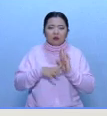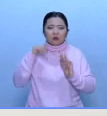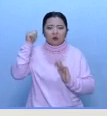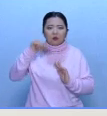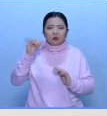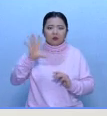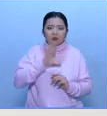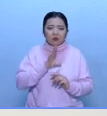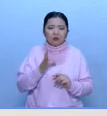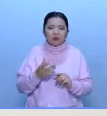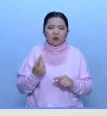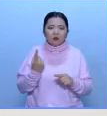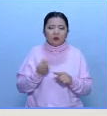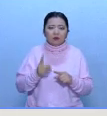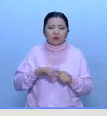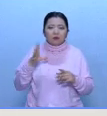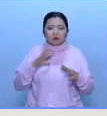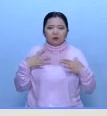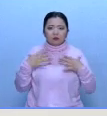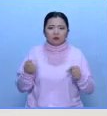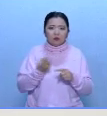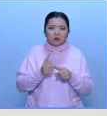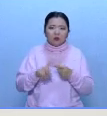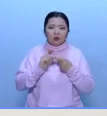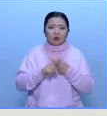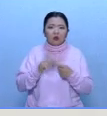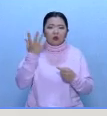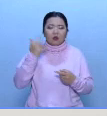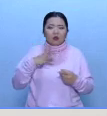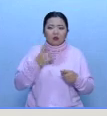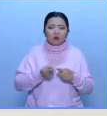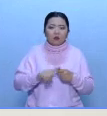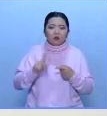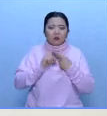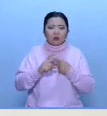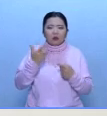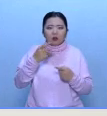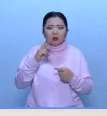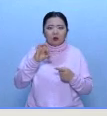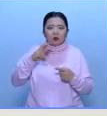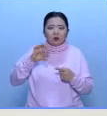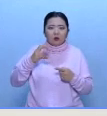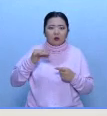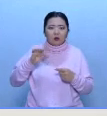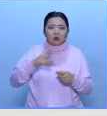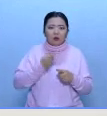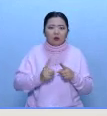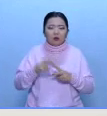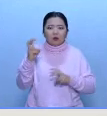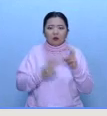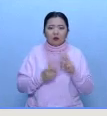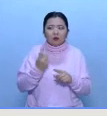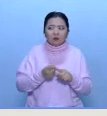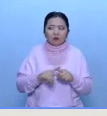Қоршаған ортаны қорғау мәселелері бойынша өзара серіктестік меморандумын жүзеге асыру шеңберінде экологиялық мониторинг станциясы орнатылды.